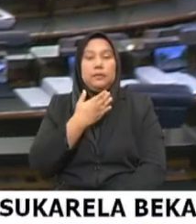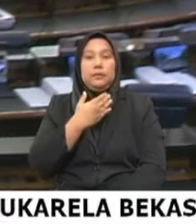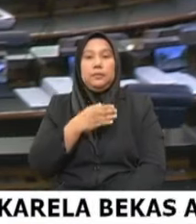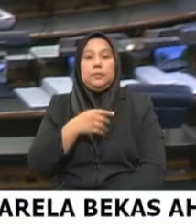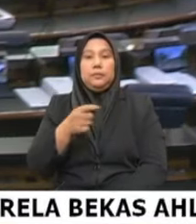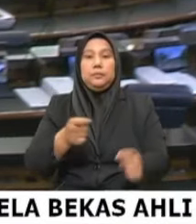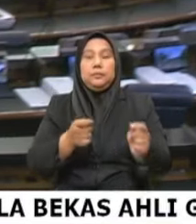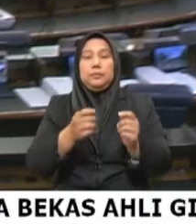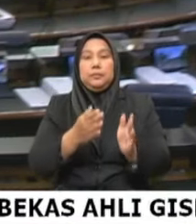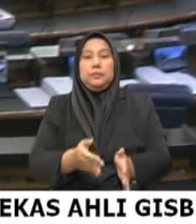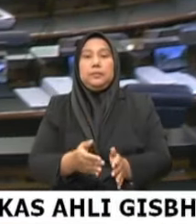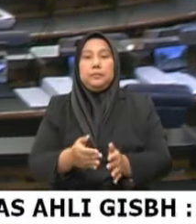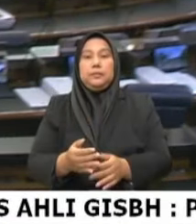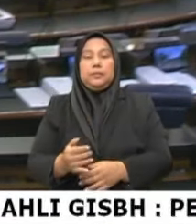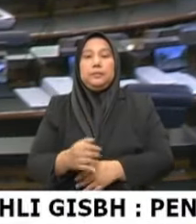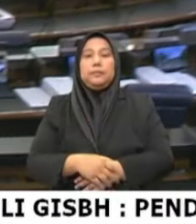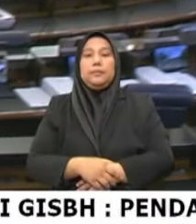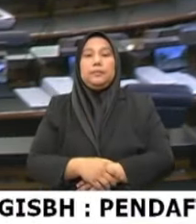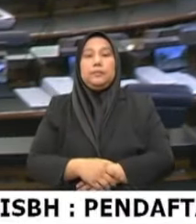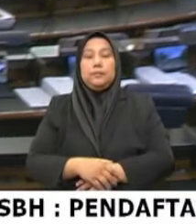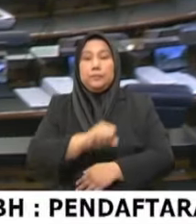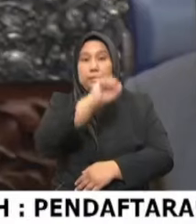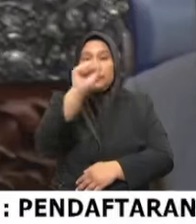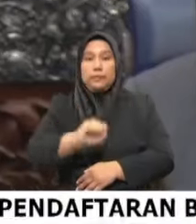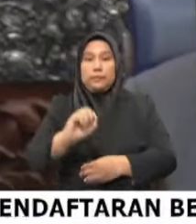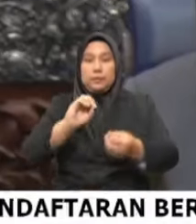Pergi ke gym berpeluh-peluh, soalan saya nombor 10.